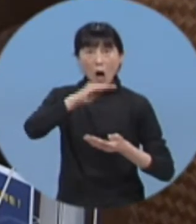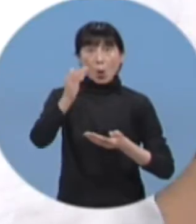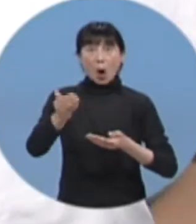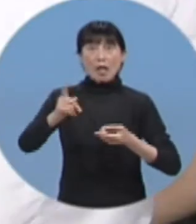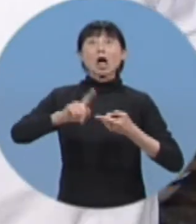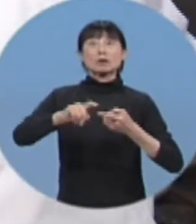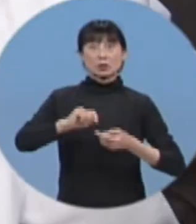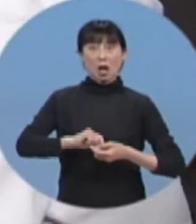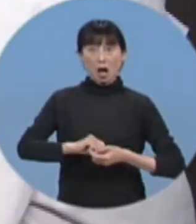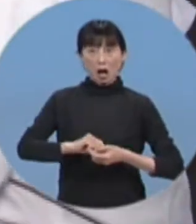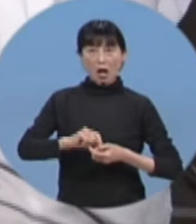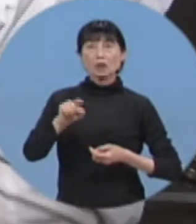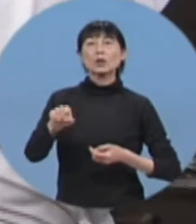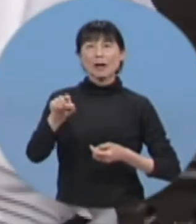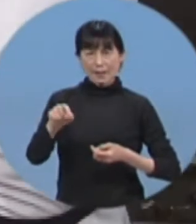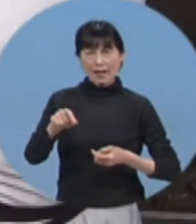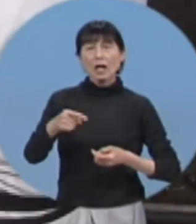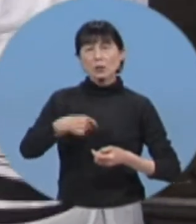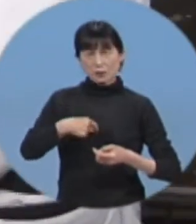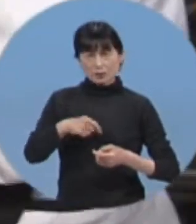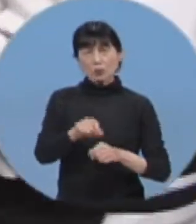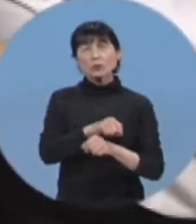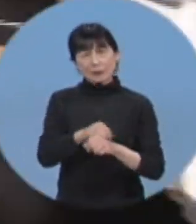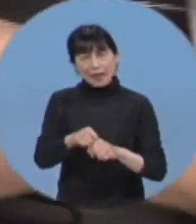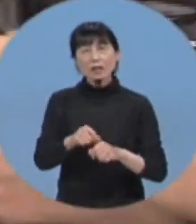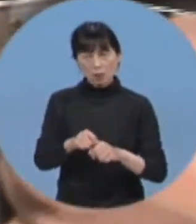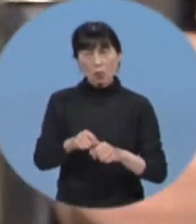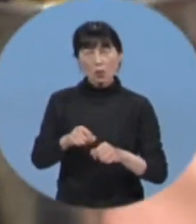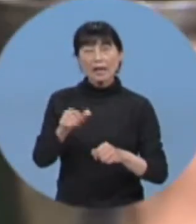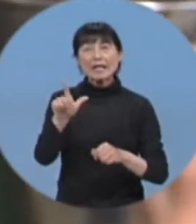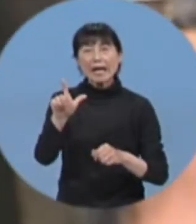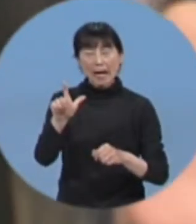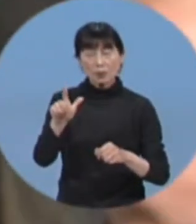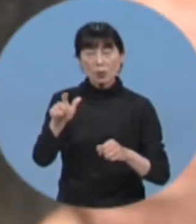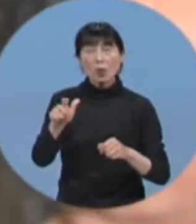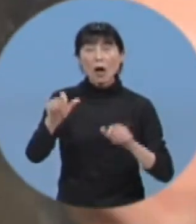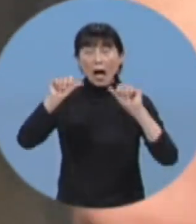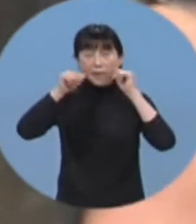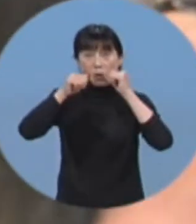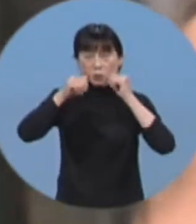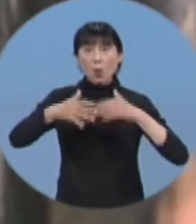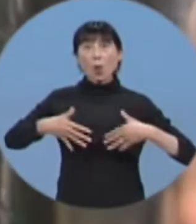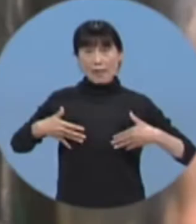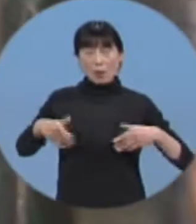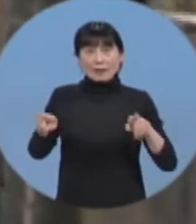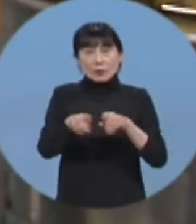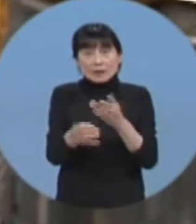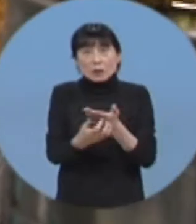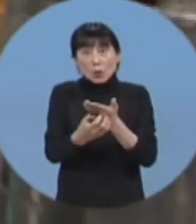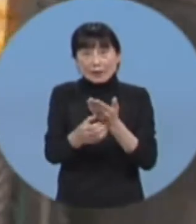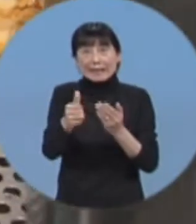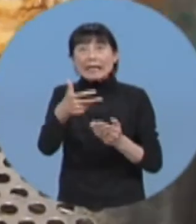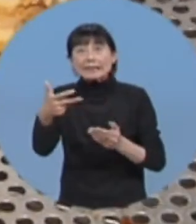と合いますね。 あのタレはうち特製のタレで、アナゴの骨を一緒にこう煮込んで出汁を